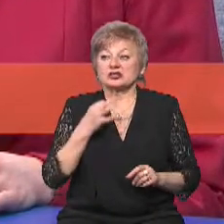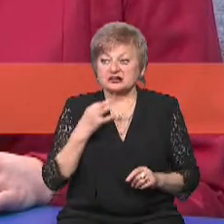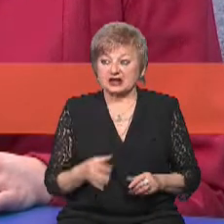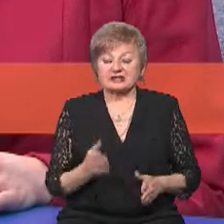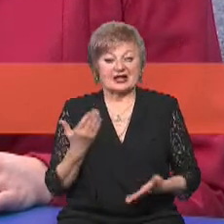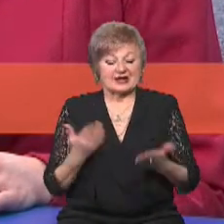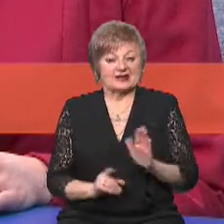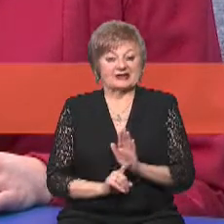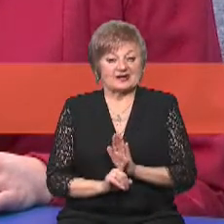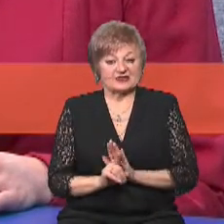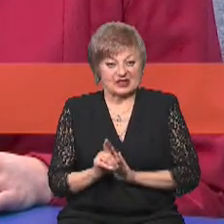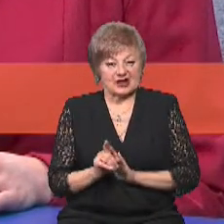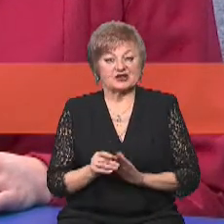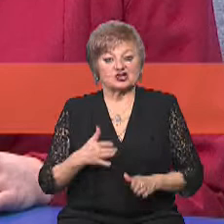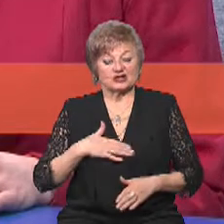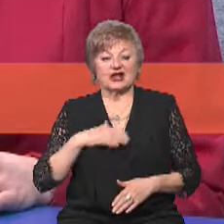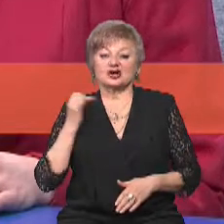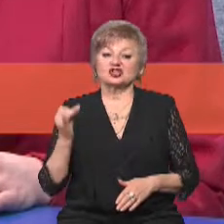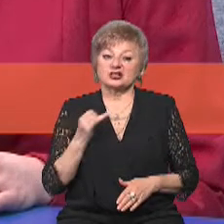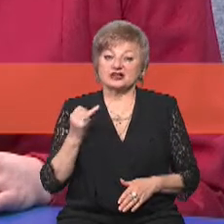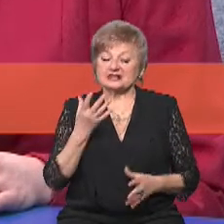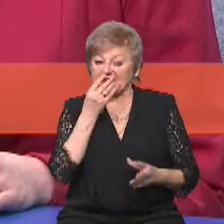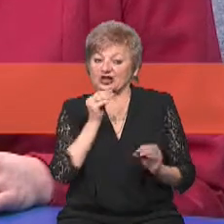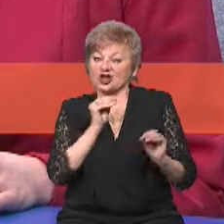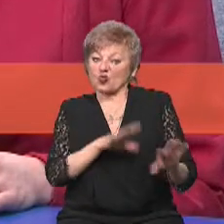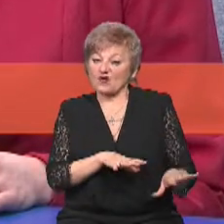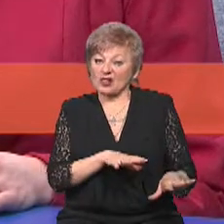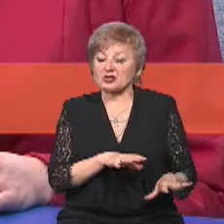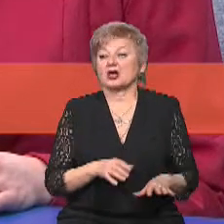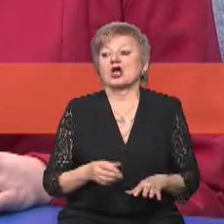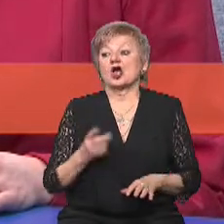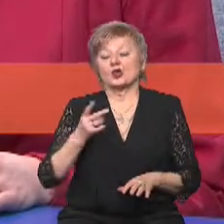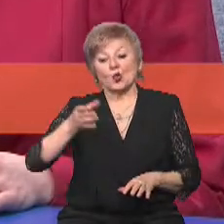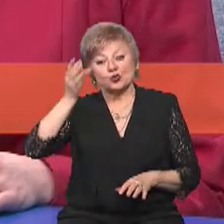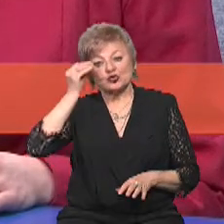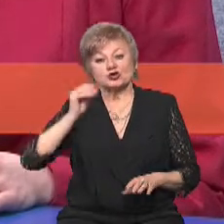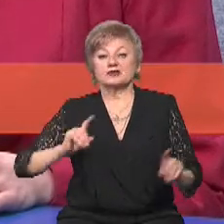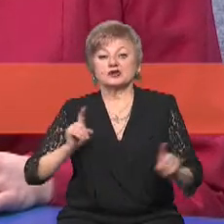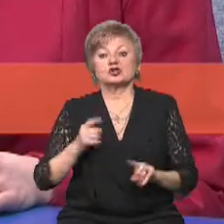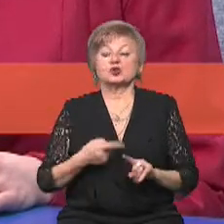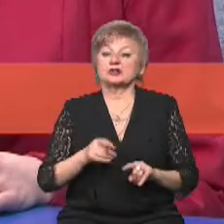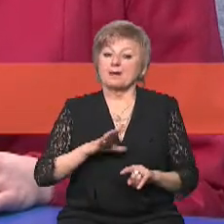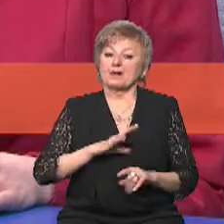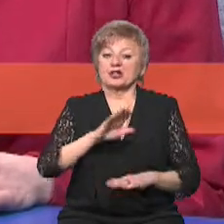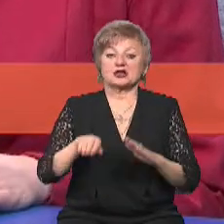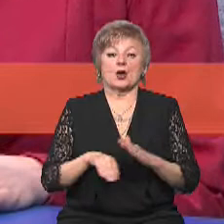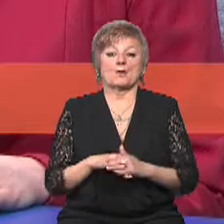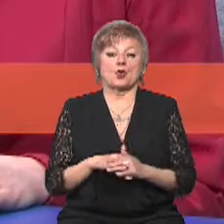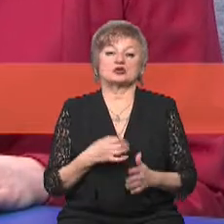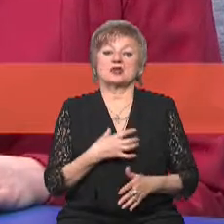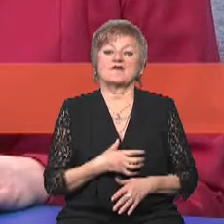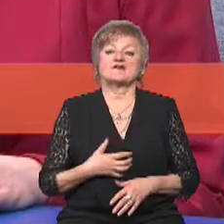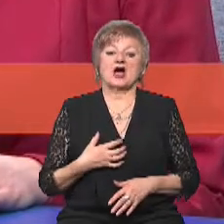якщо на початку, в принципі, наші ініціативи якби ігнорувались, але враховуючи те, що це було під таким